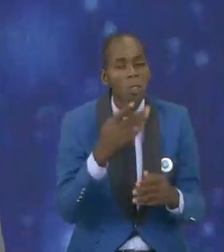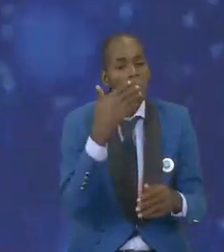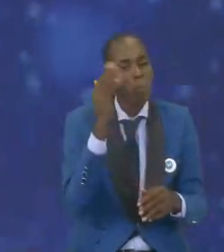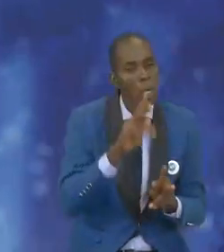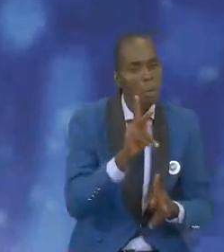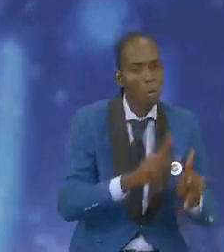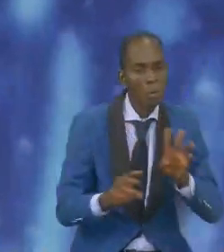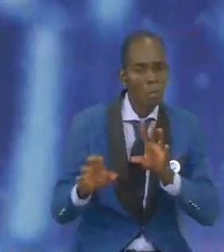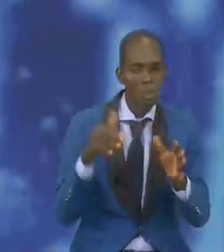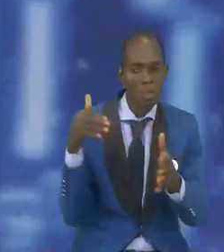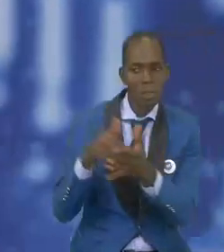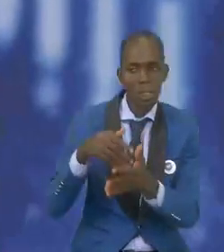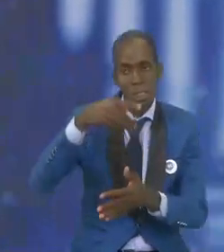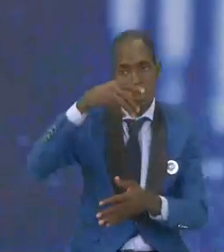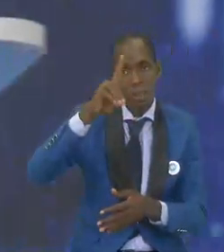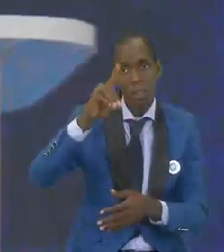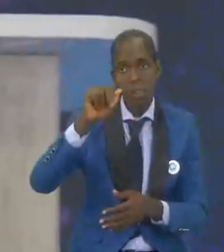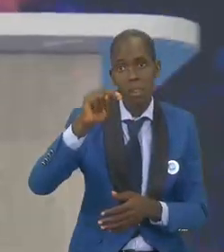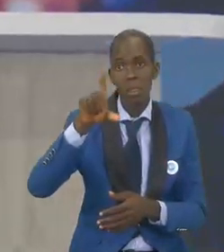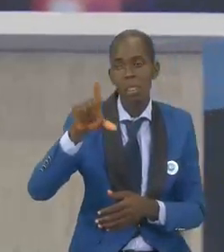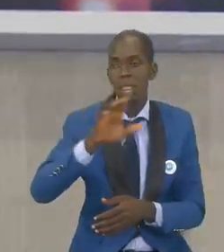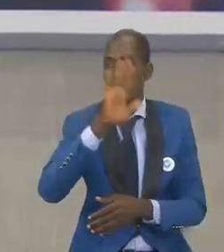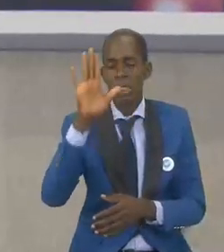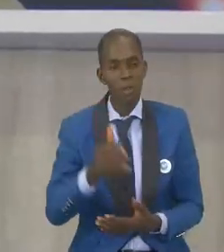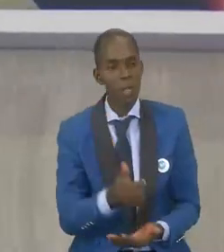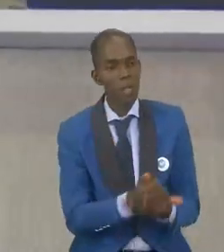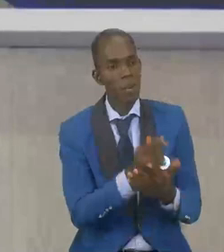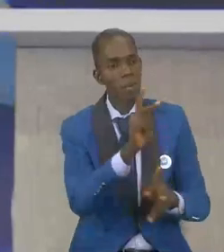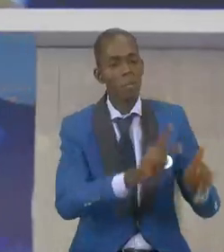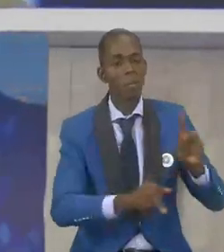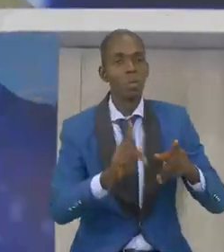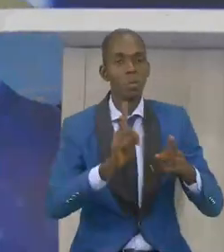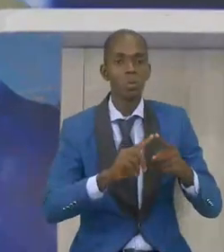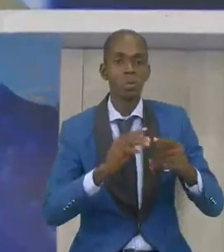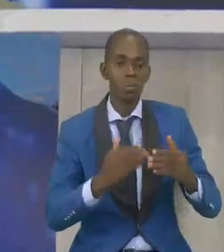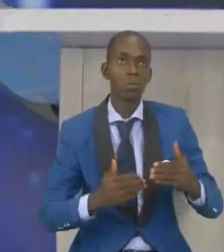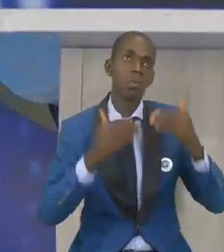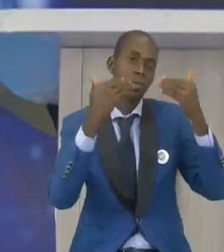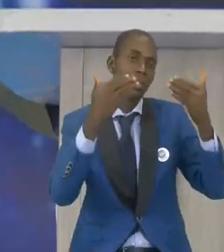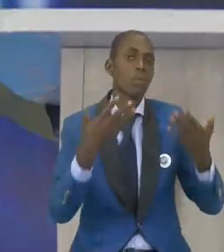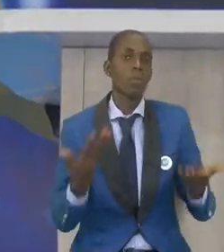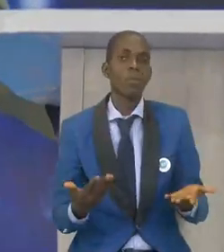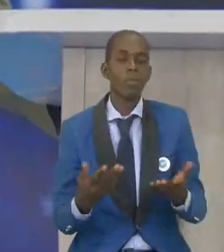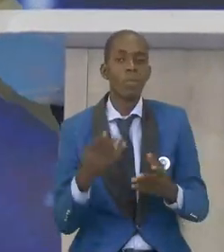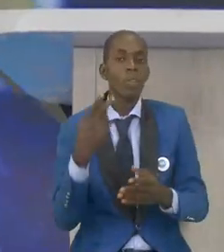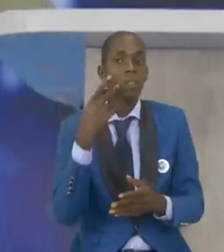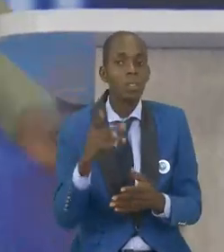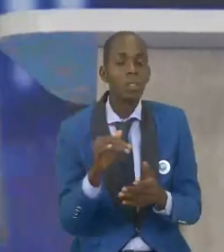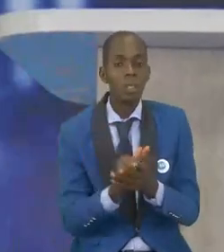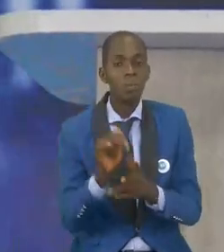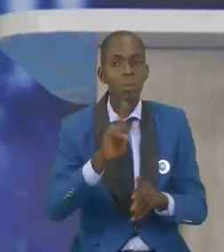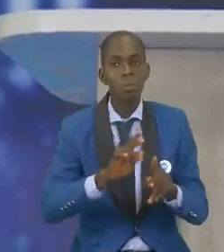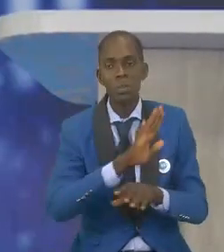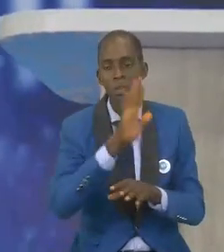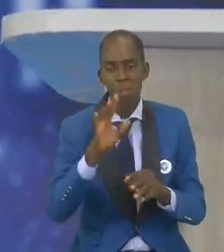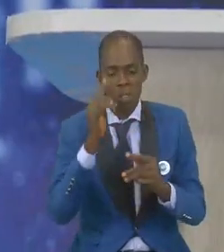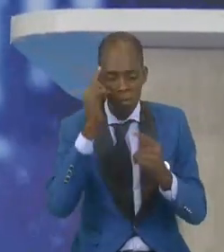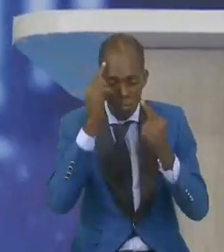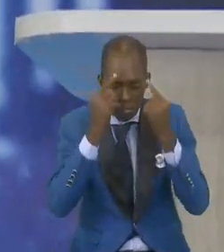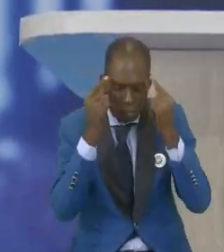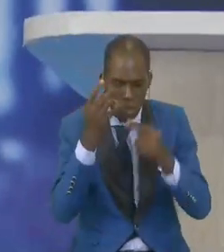quelque soit ce qu'ils ont fait à Daniel n'avaient au gré augmenté dans sa dans leur vie mais toutefois les